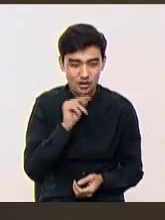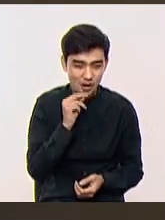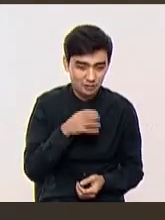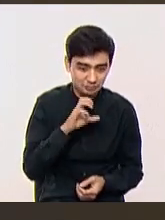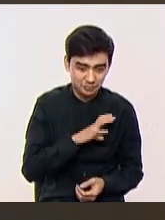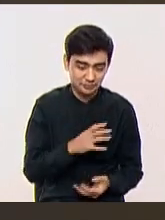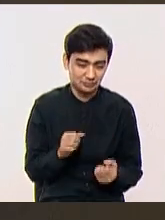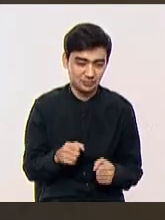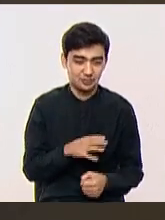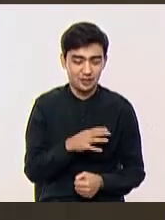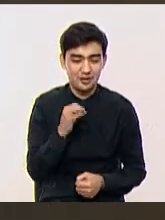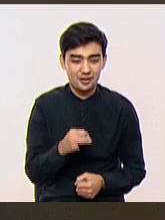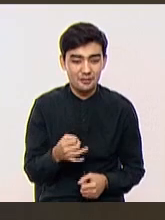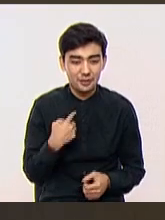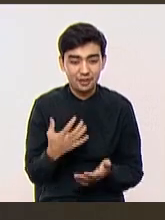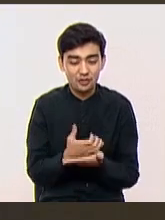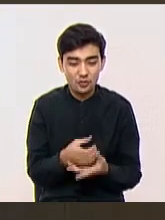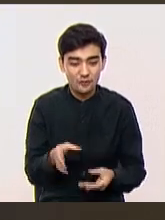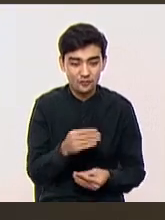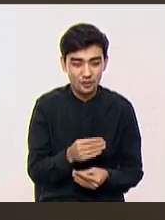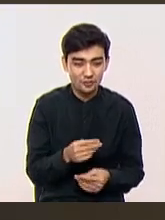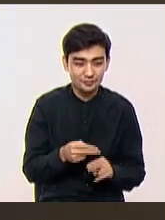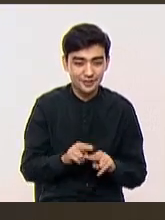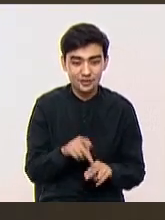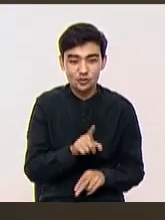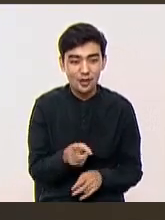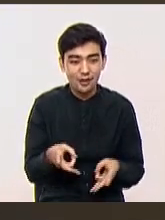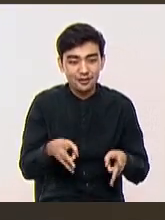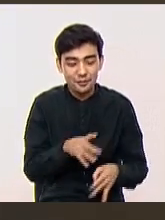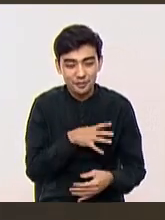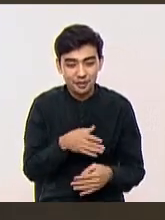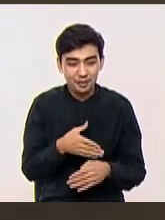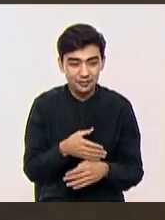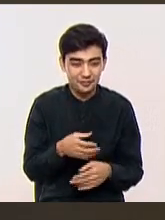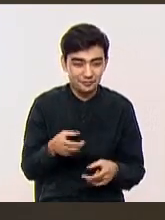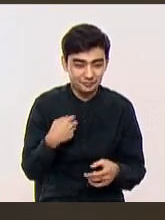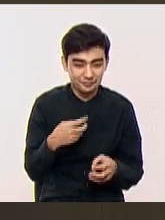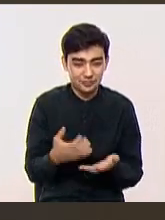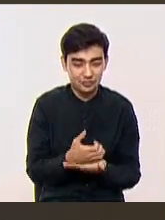быть. Вот, мы нашли потом все это, что их вот остатки пиршества там